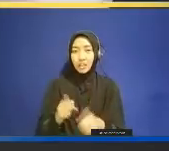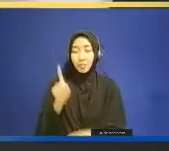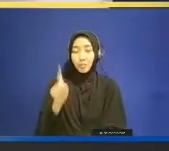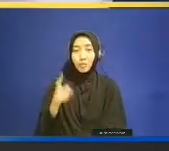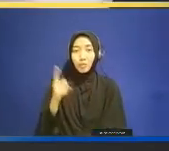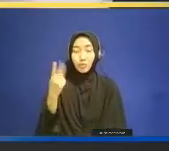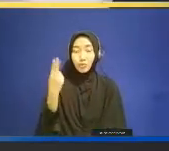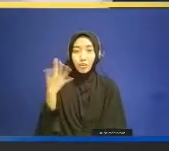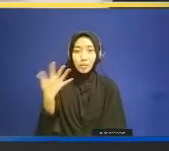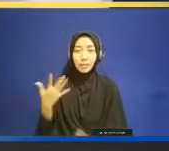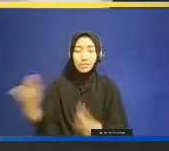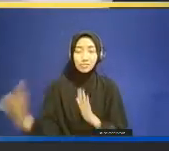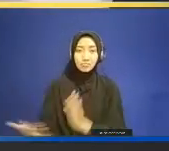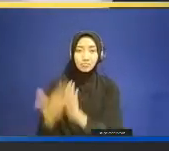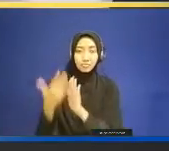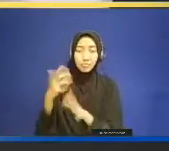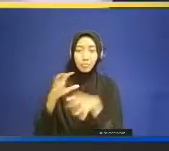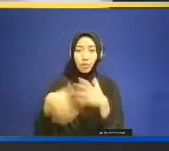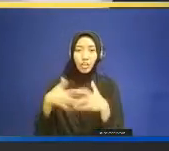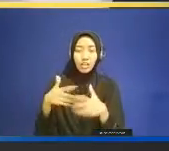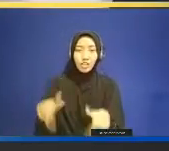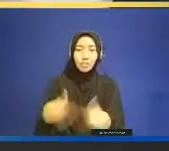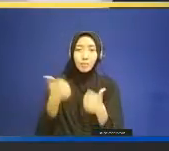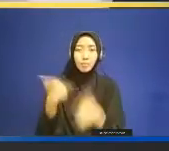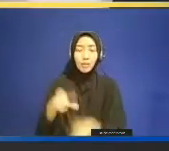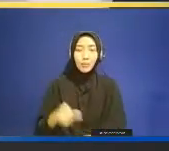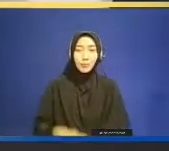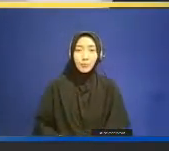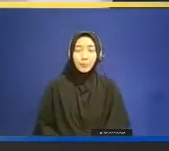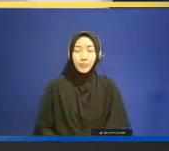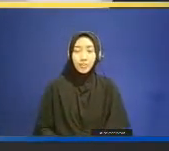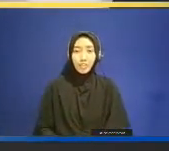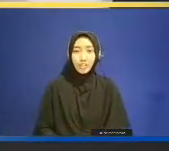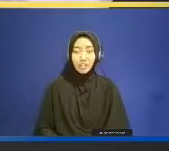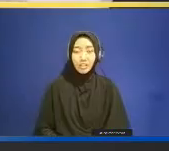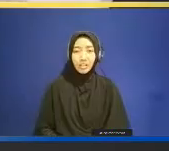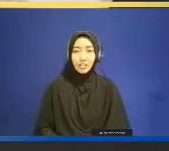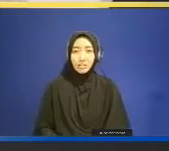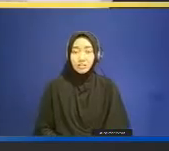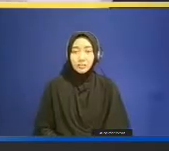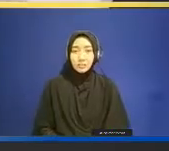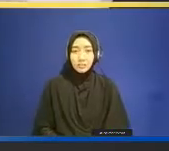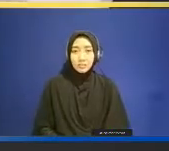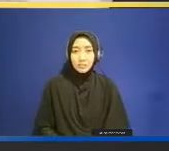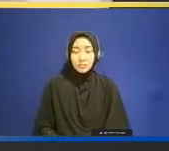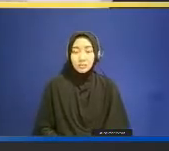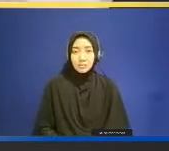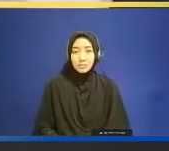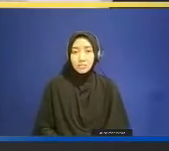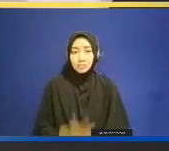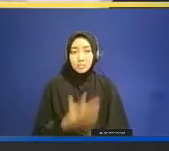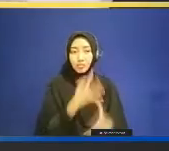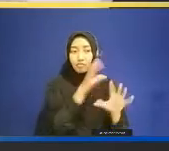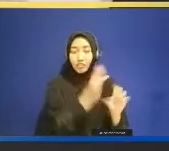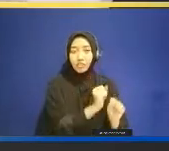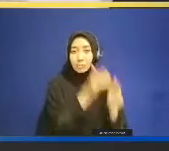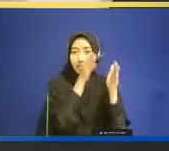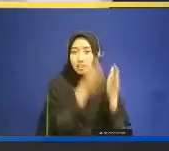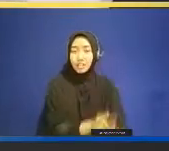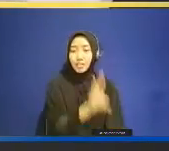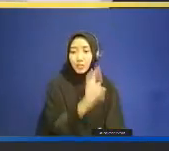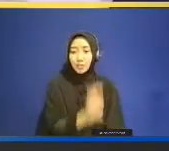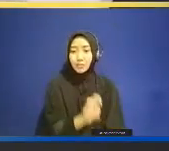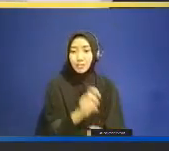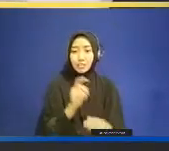menghadapi pola kehidupan yang baru dengan dalam konteks itu ada beberapa hal yang mungkin agak fokus kalau kita perhatikan